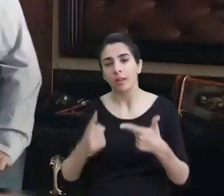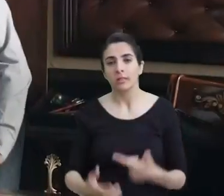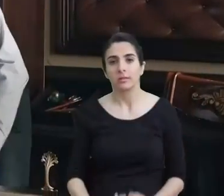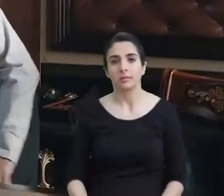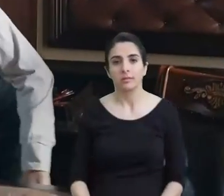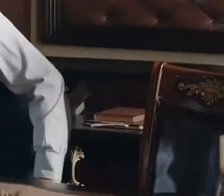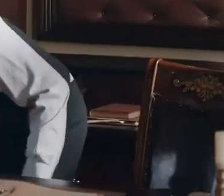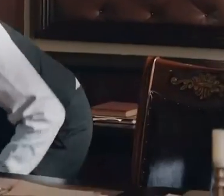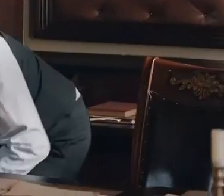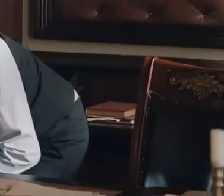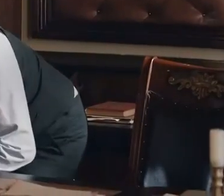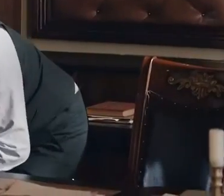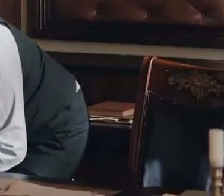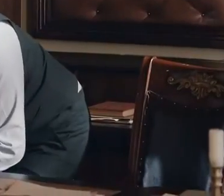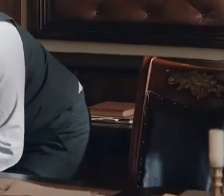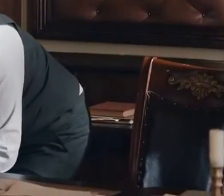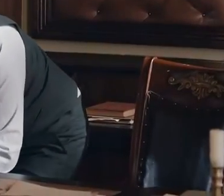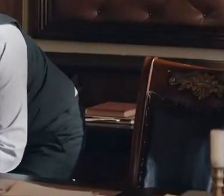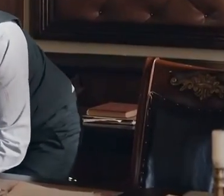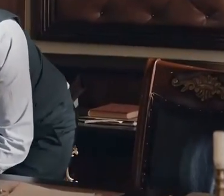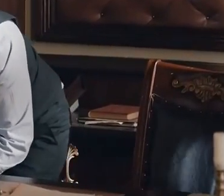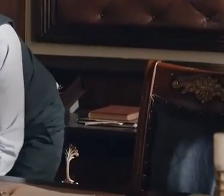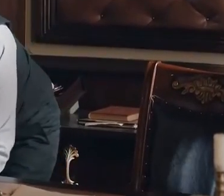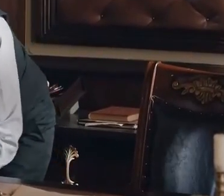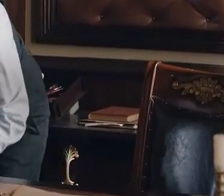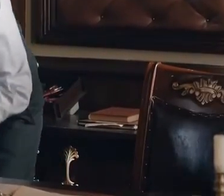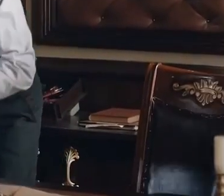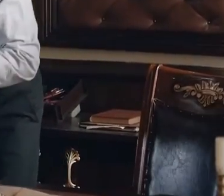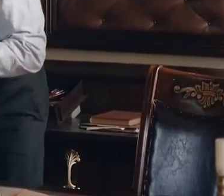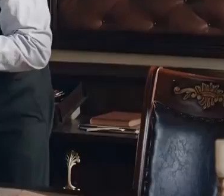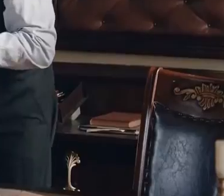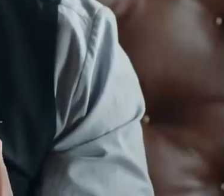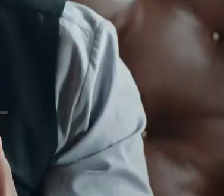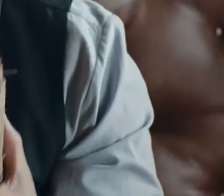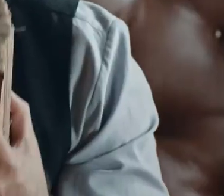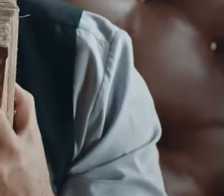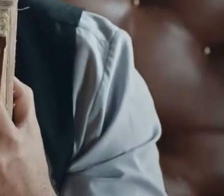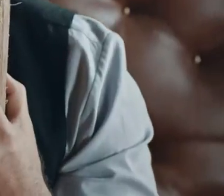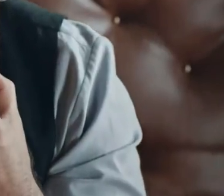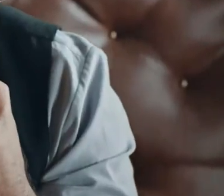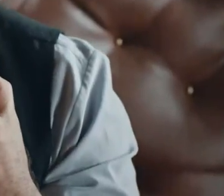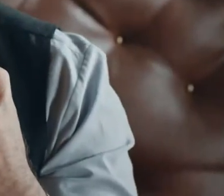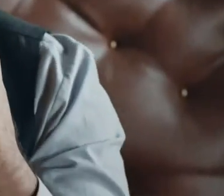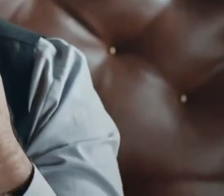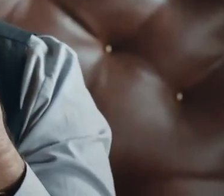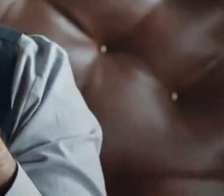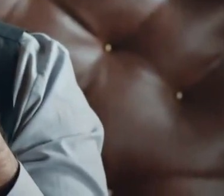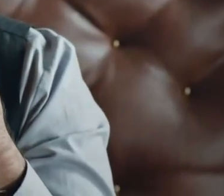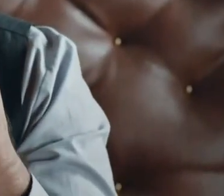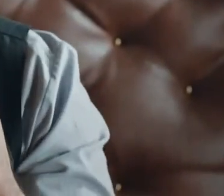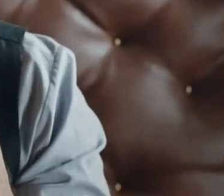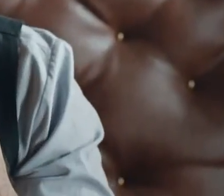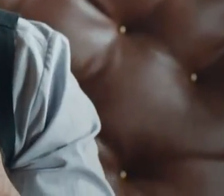Kadı şaşkınlıkla masanın çekmecesine eğildi. Bismillahirrahmanirrahim. Kur'an çıkarıp saygıyla öptü. Alnına koydu.